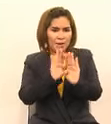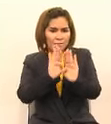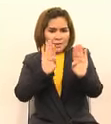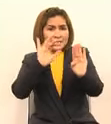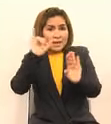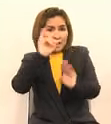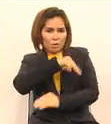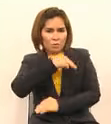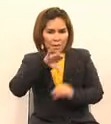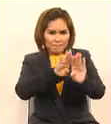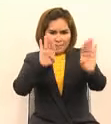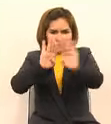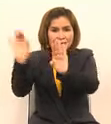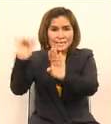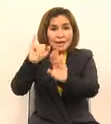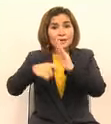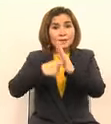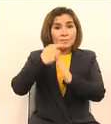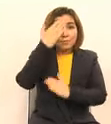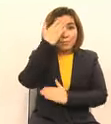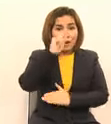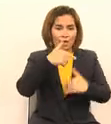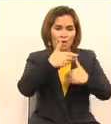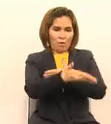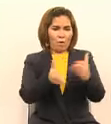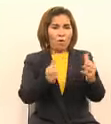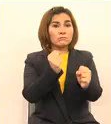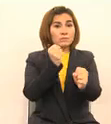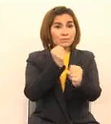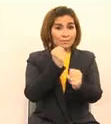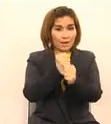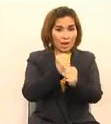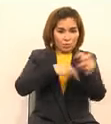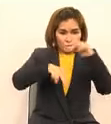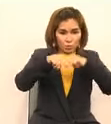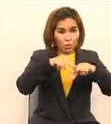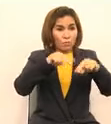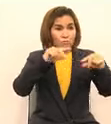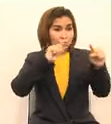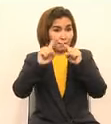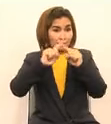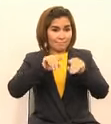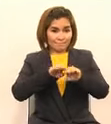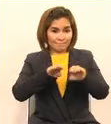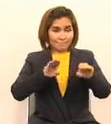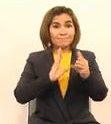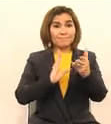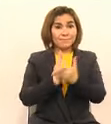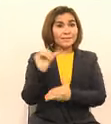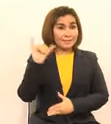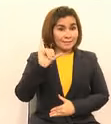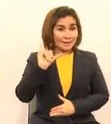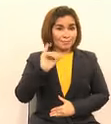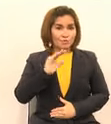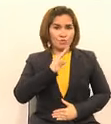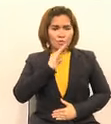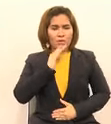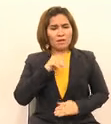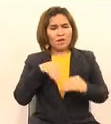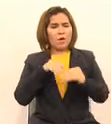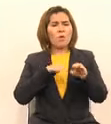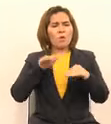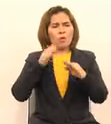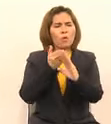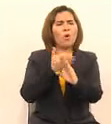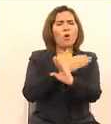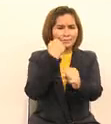าห้องปฏิบัติการในโรงพยาบาลนั้นยังไม่อยู่ในมาตรฐานที่จะทำเพราะว่าถ้าให้ทำไปแล้วเนี่ย